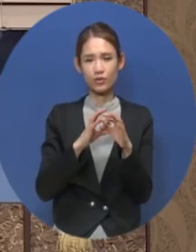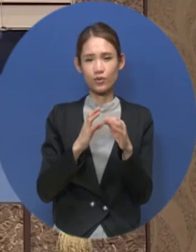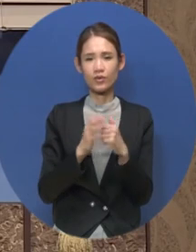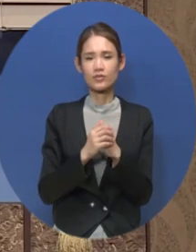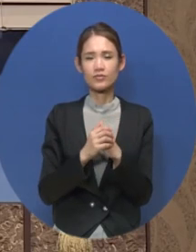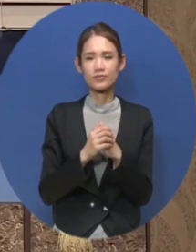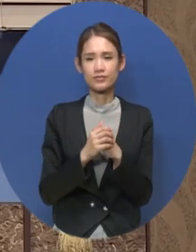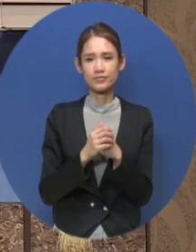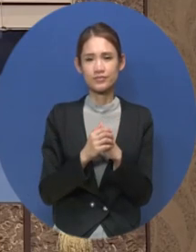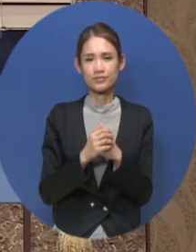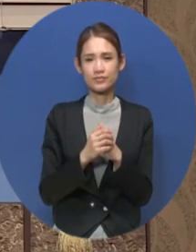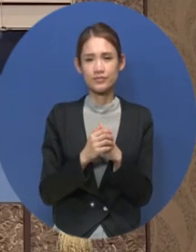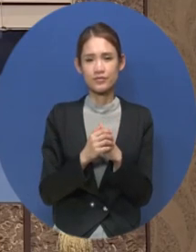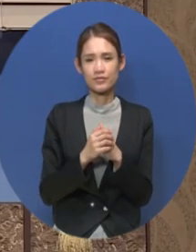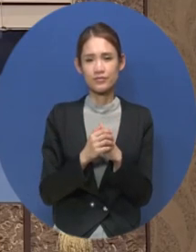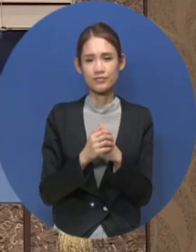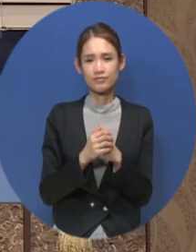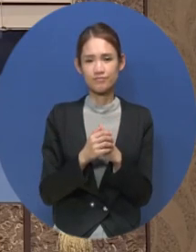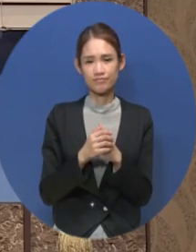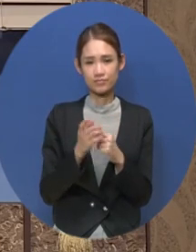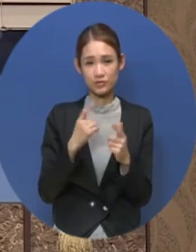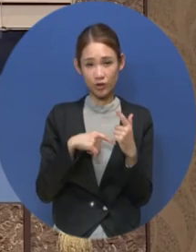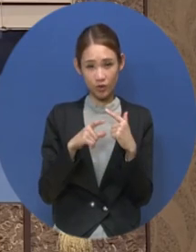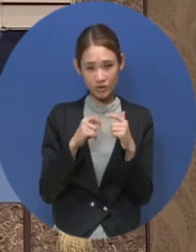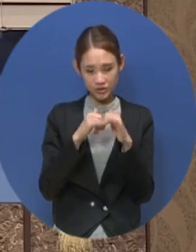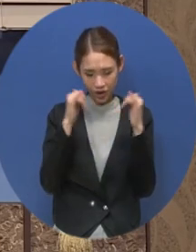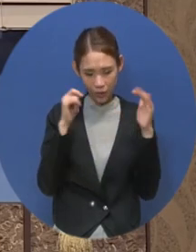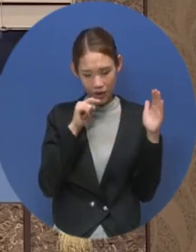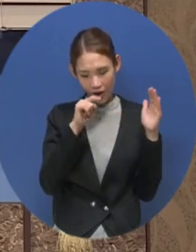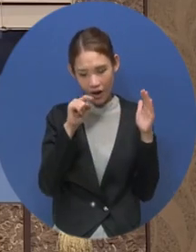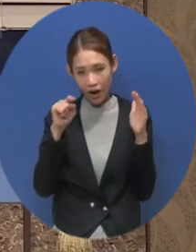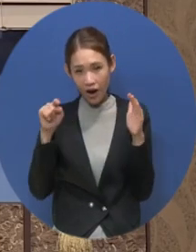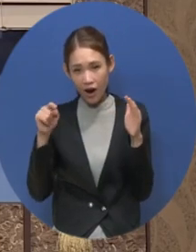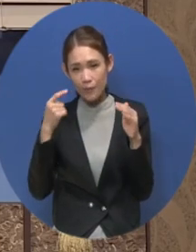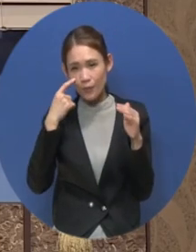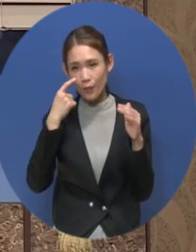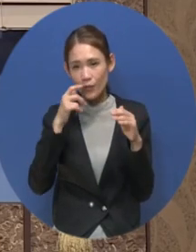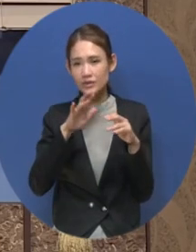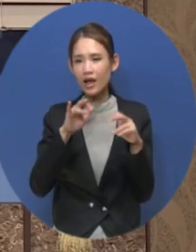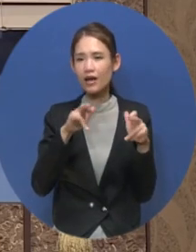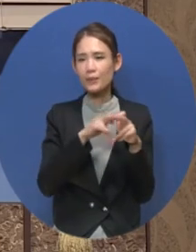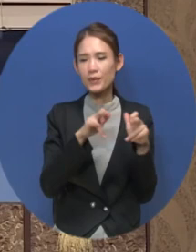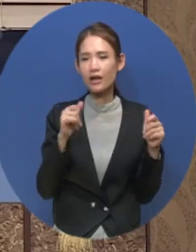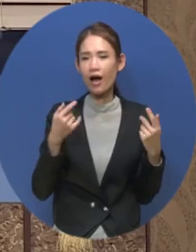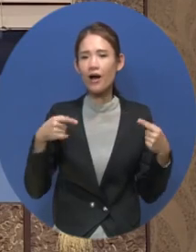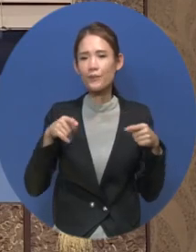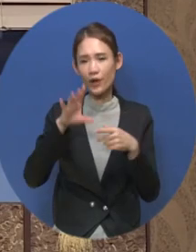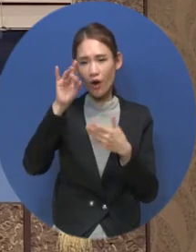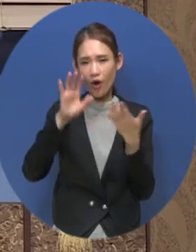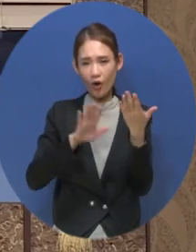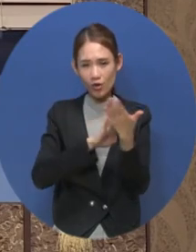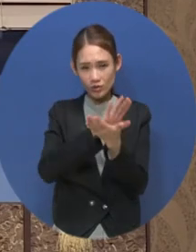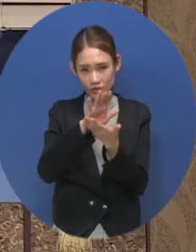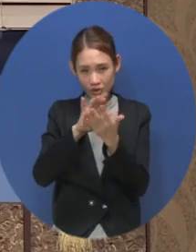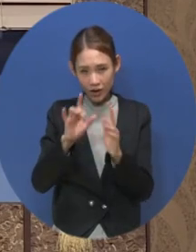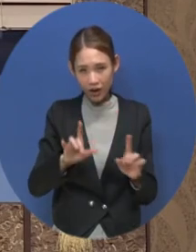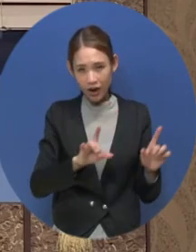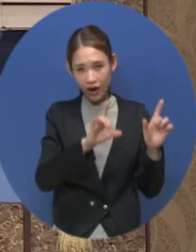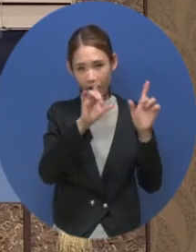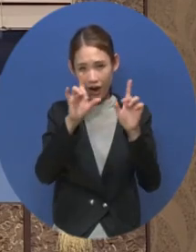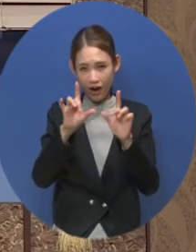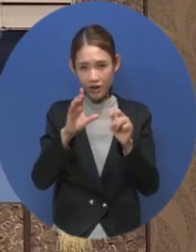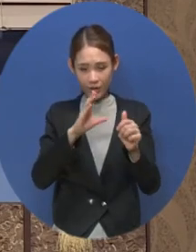장애인들이 체육 활동을 통해서 또 사회에 또 나가고 또 비장애인들과 함께 어울려 살 수 있는 삶들을 우리가